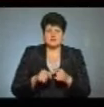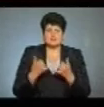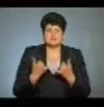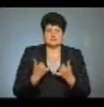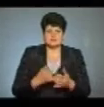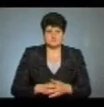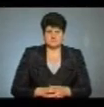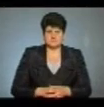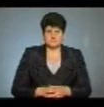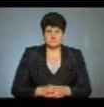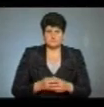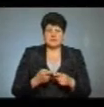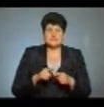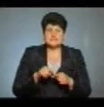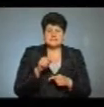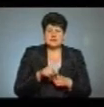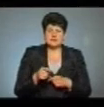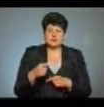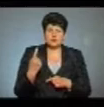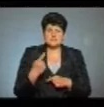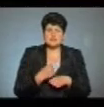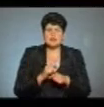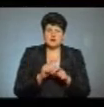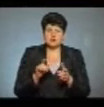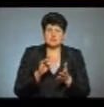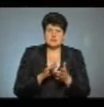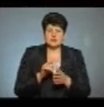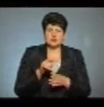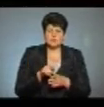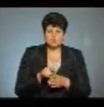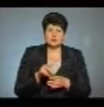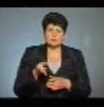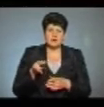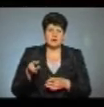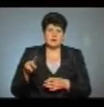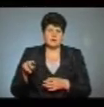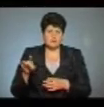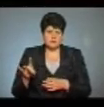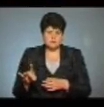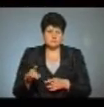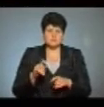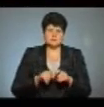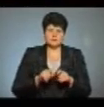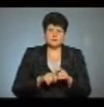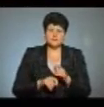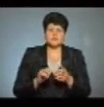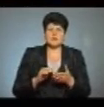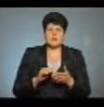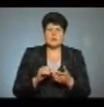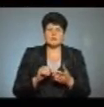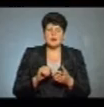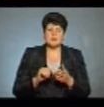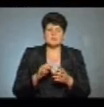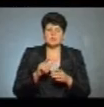Сарабун. Це Тернопільський обласний лабораторний центр. Тут методом полімеразно-ланцюгової реакції досліджують аналізи людей, в